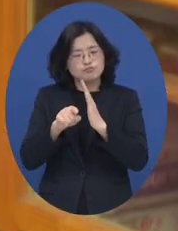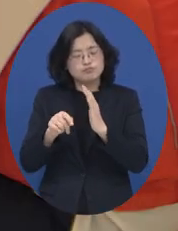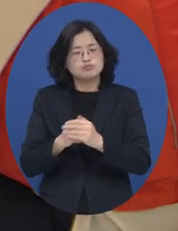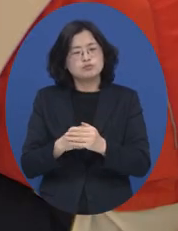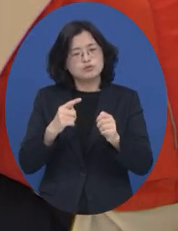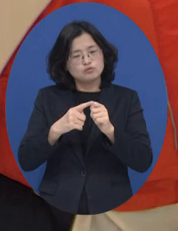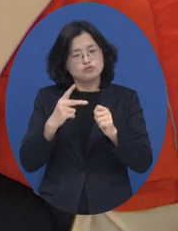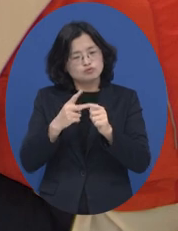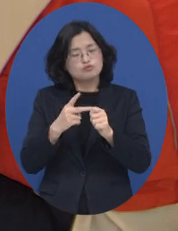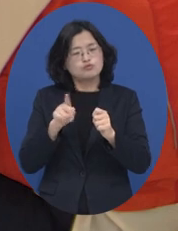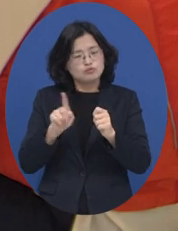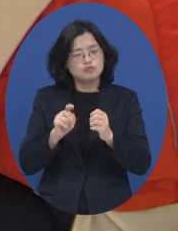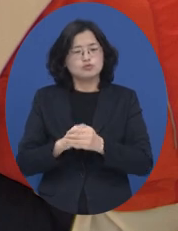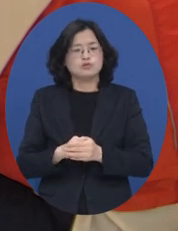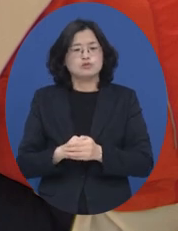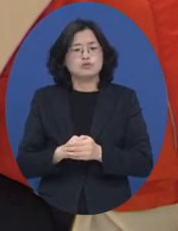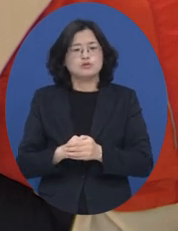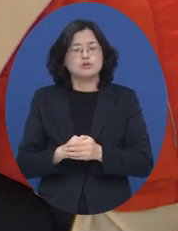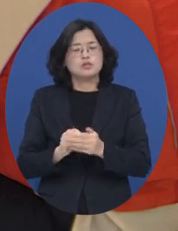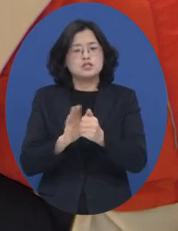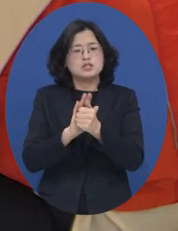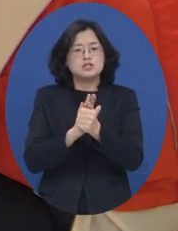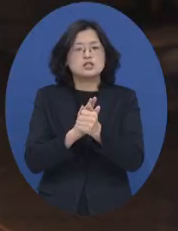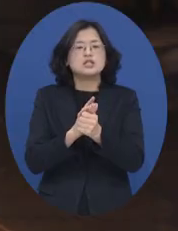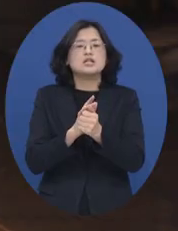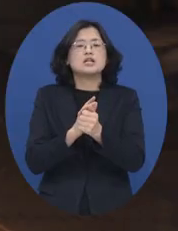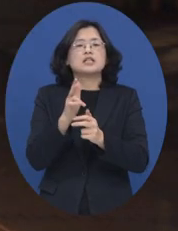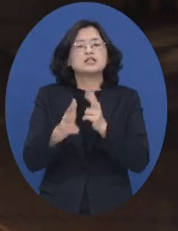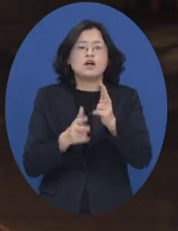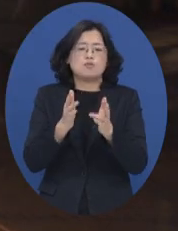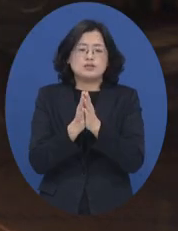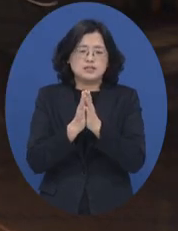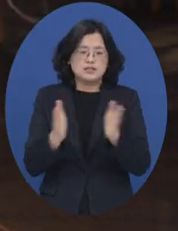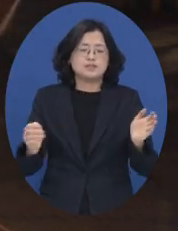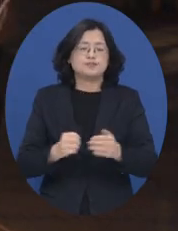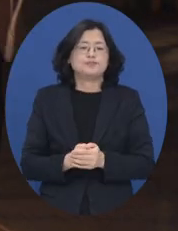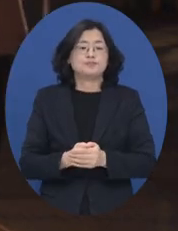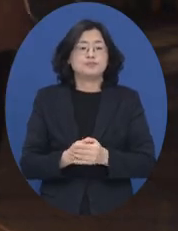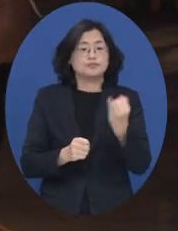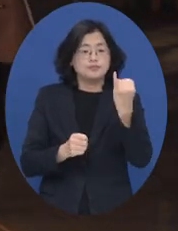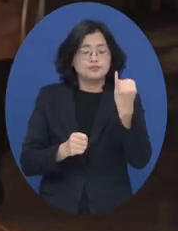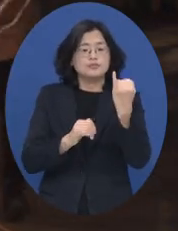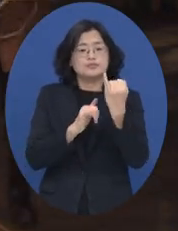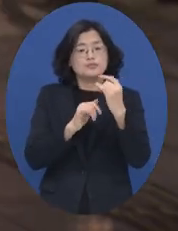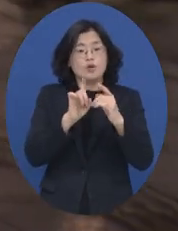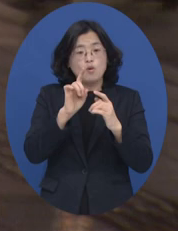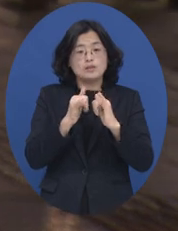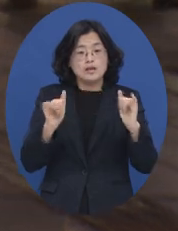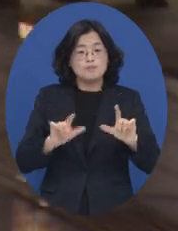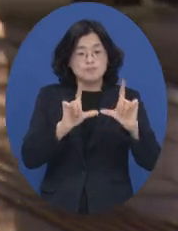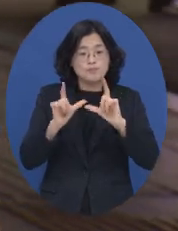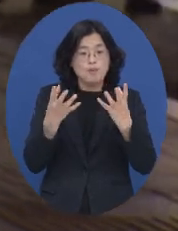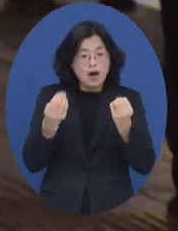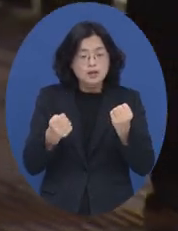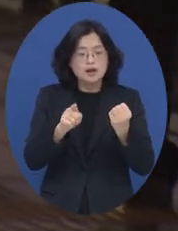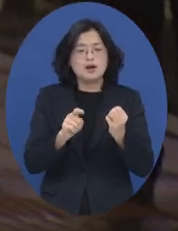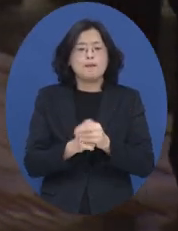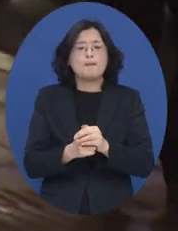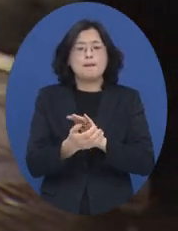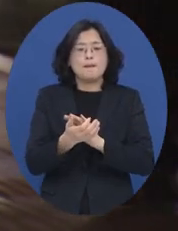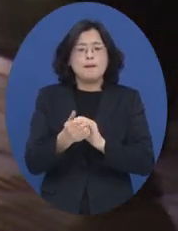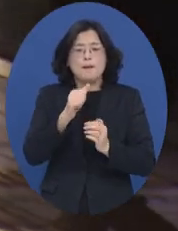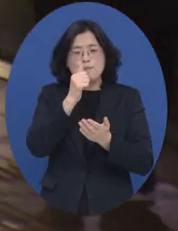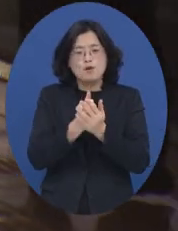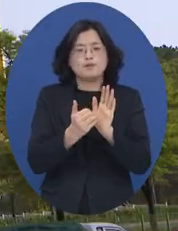고독사를 예방하는 콜봅 서비스 사업을 추진합니다. 여성 1인 가구 밀집 지역의 범죄 예방 대응 시스템을 구축하고